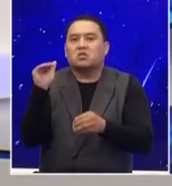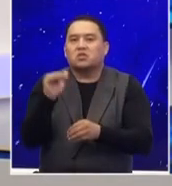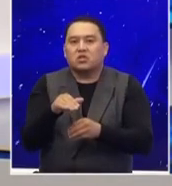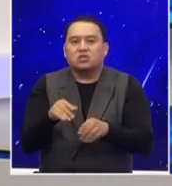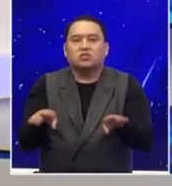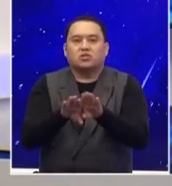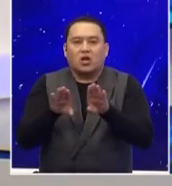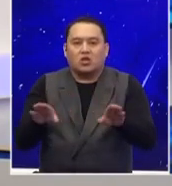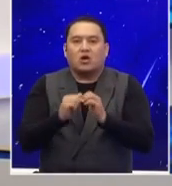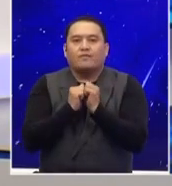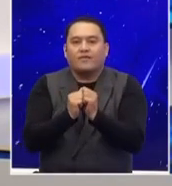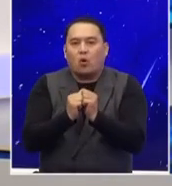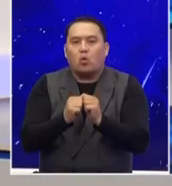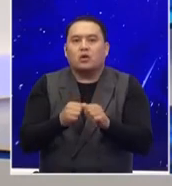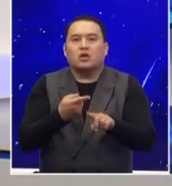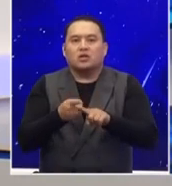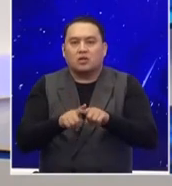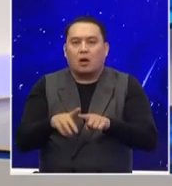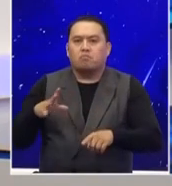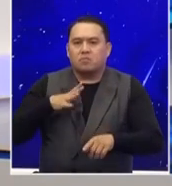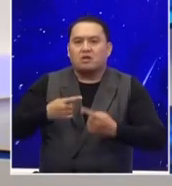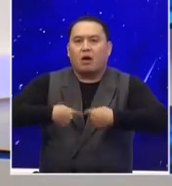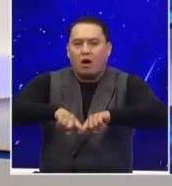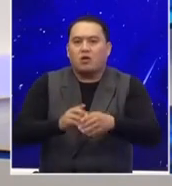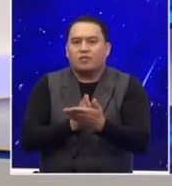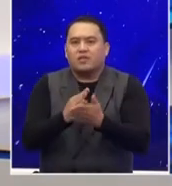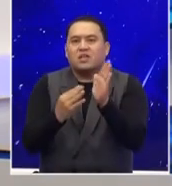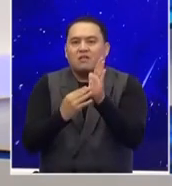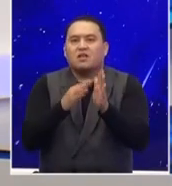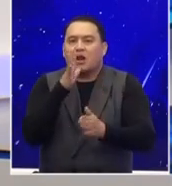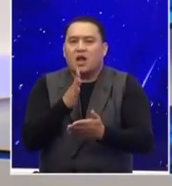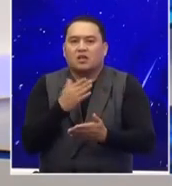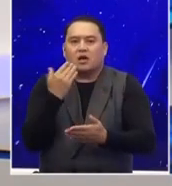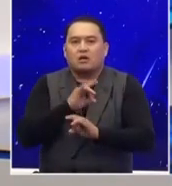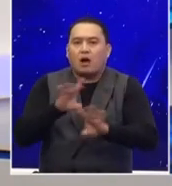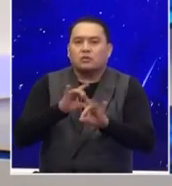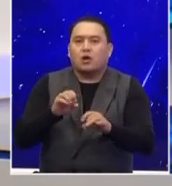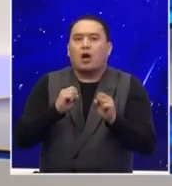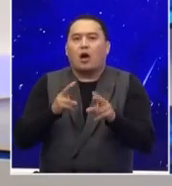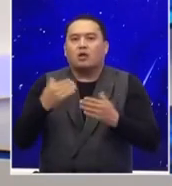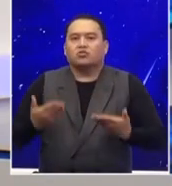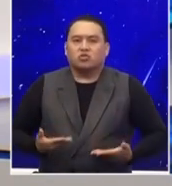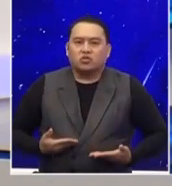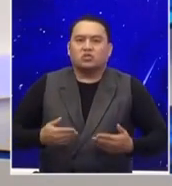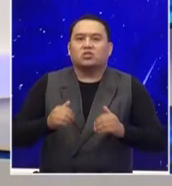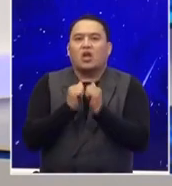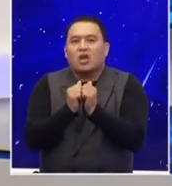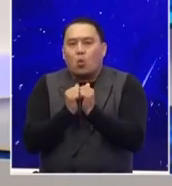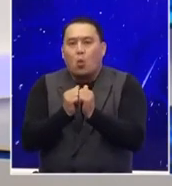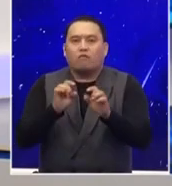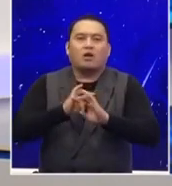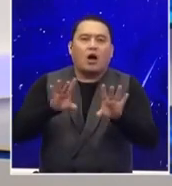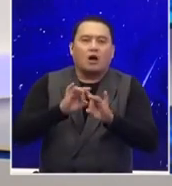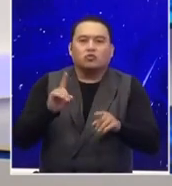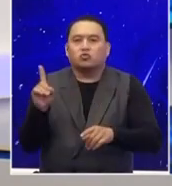тысяч последователей. Герой этого сюжета пробыл в организации 9 лет. Он рассказал, как устроена жизнь свидетелей Иеговы,